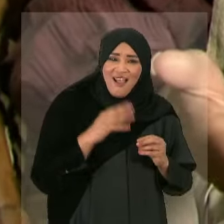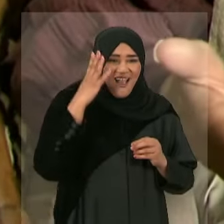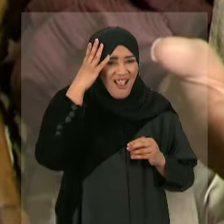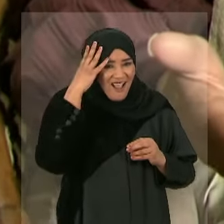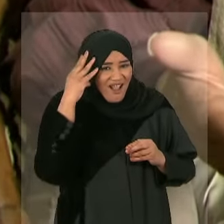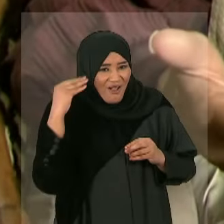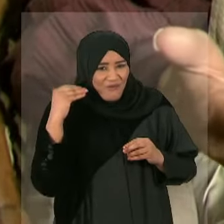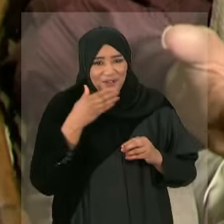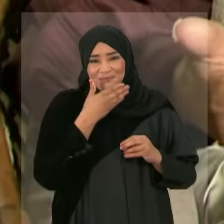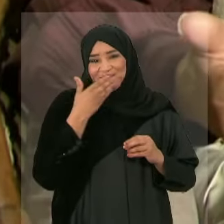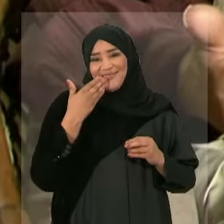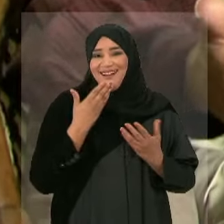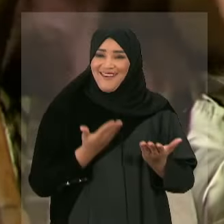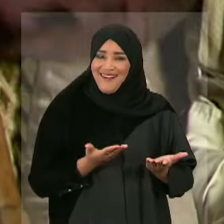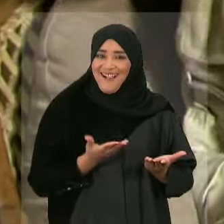العيد،